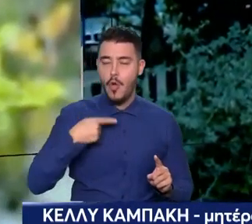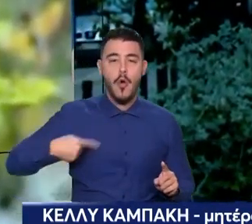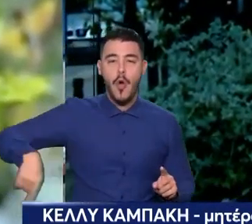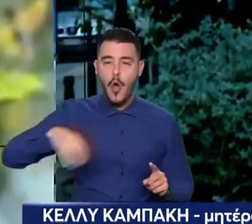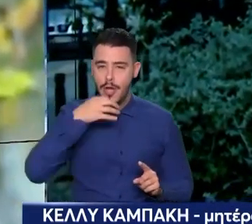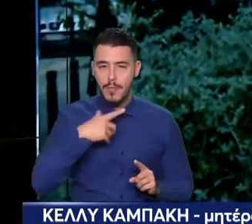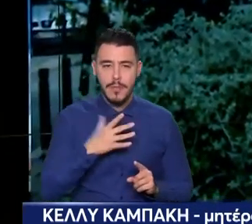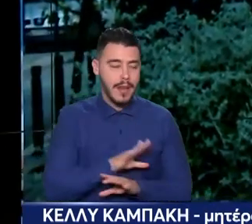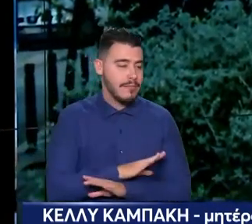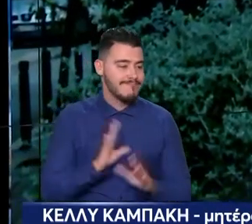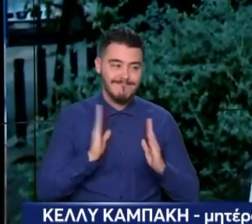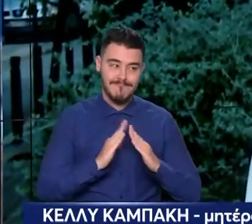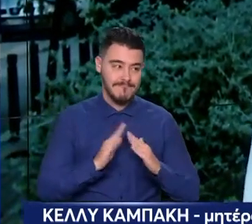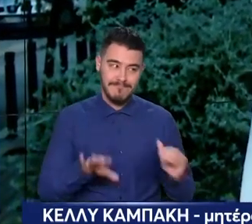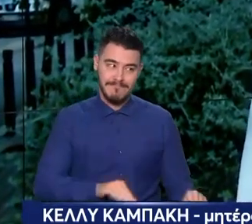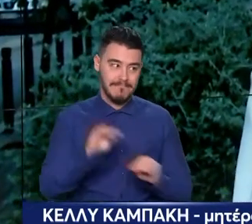Θεσσαλονίκη.